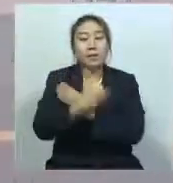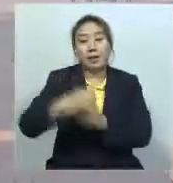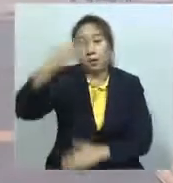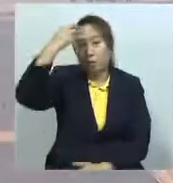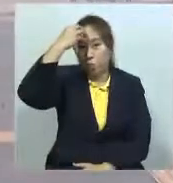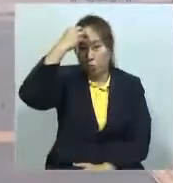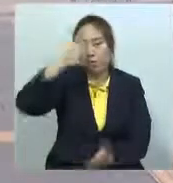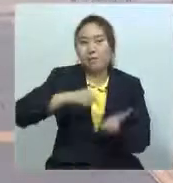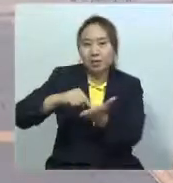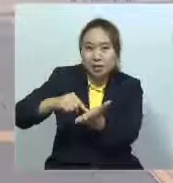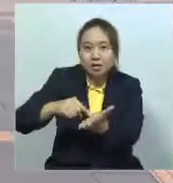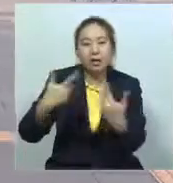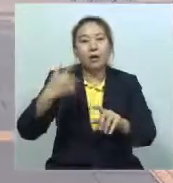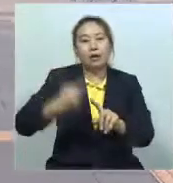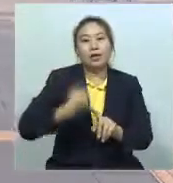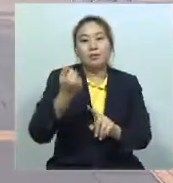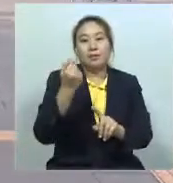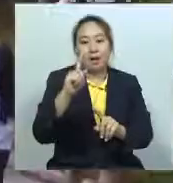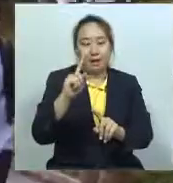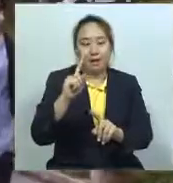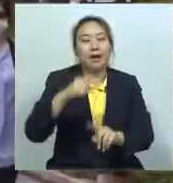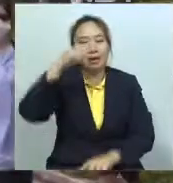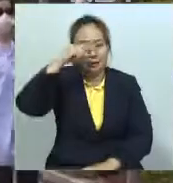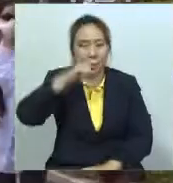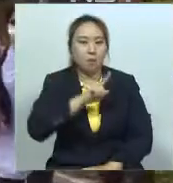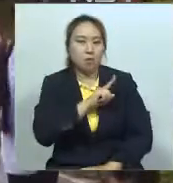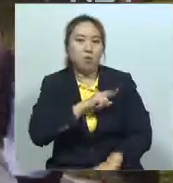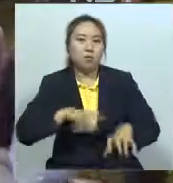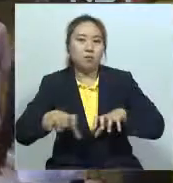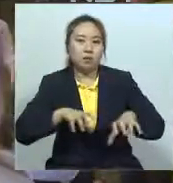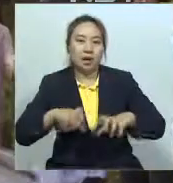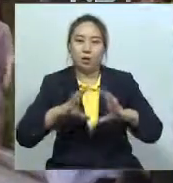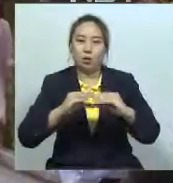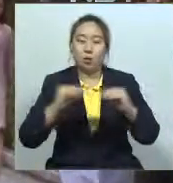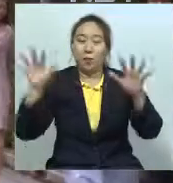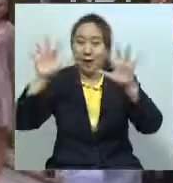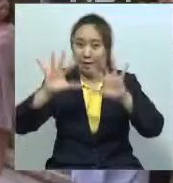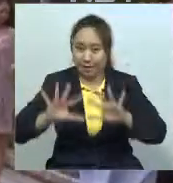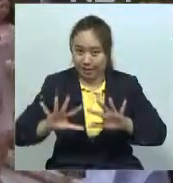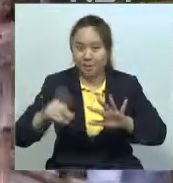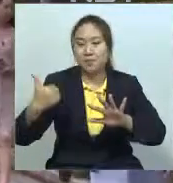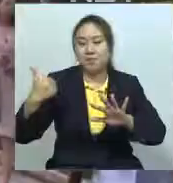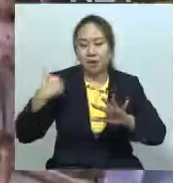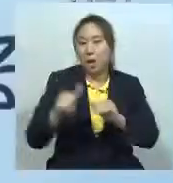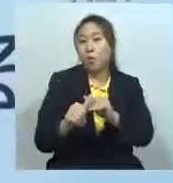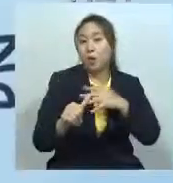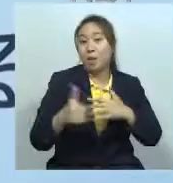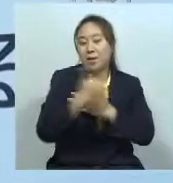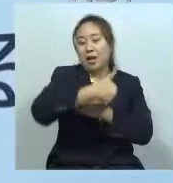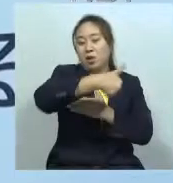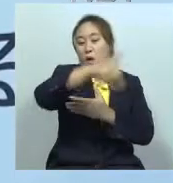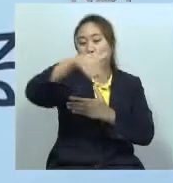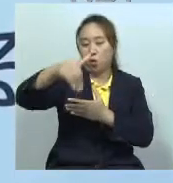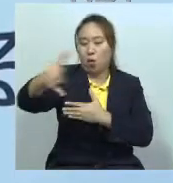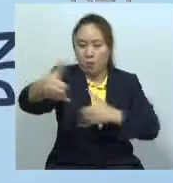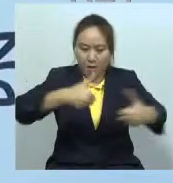ญี่ปุ่นและในเดือนพฤศจิกายนนี้ไทยจะเป็นเจ้าภาพการประชุมสุดยอดอาเซียนอีกครั้งโดยจะมีผู้นำจากนอกภูมิภาคเข้าร่วมประ